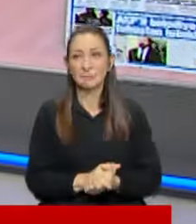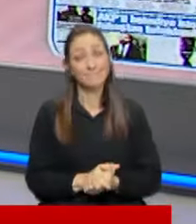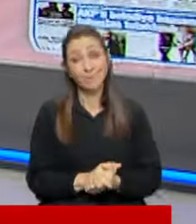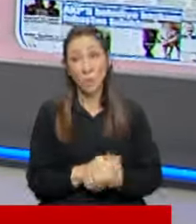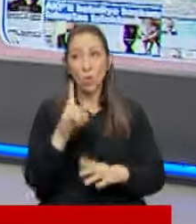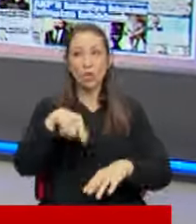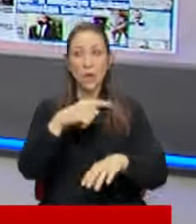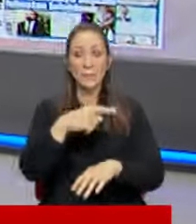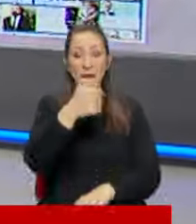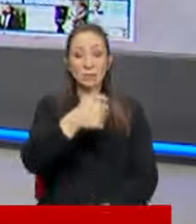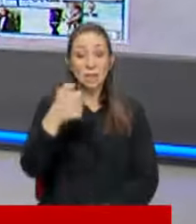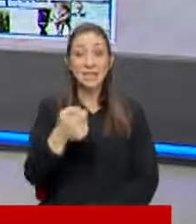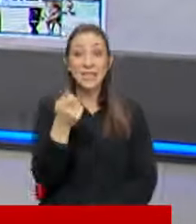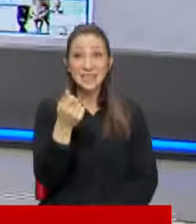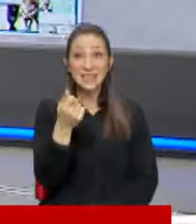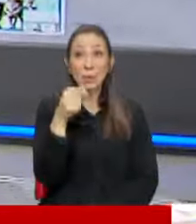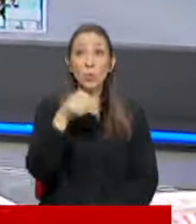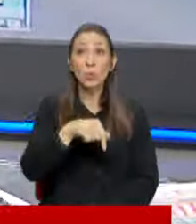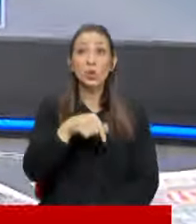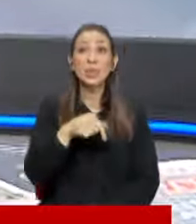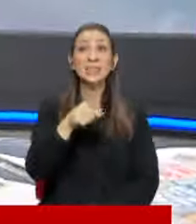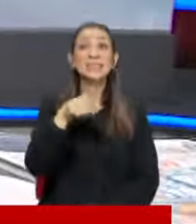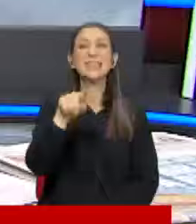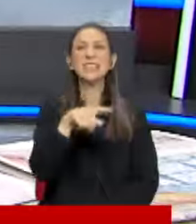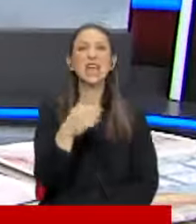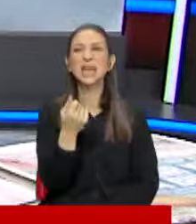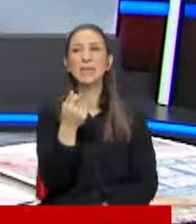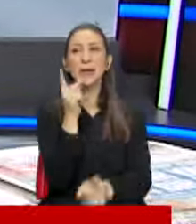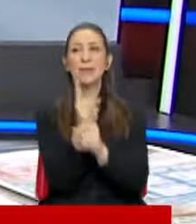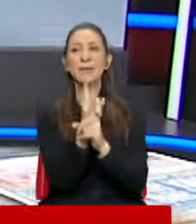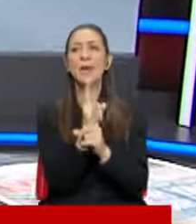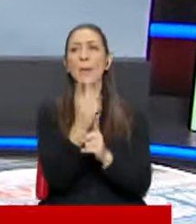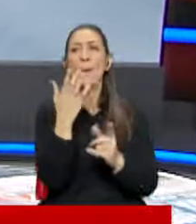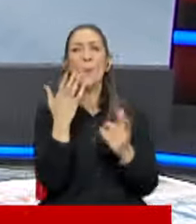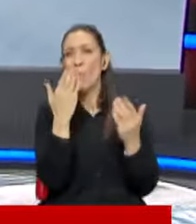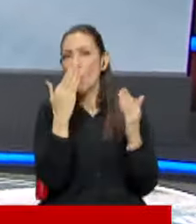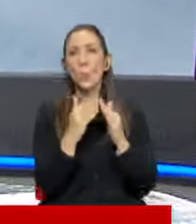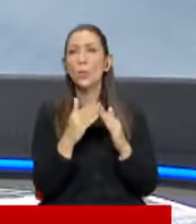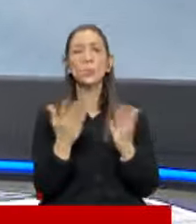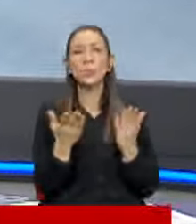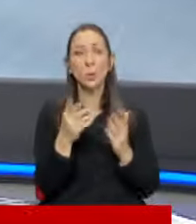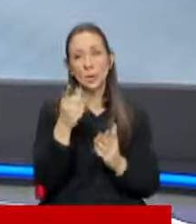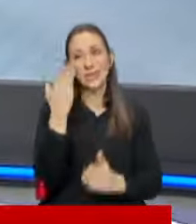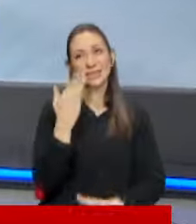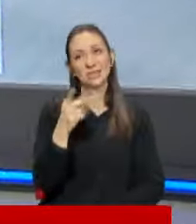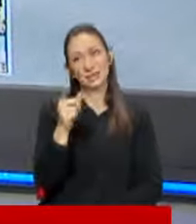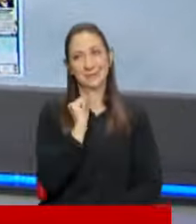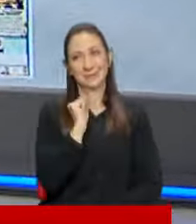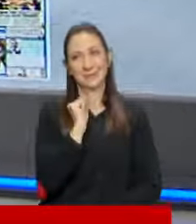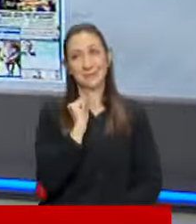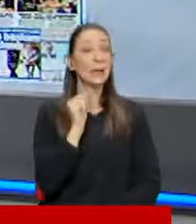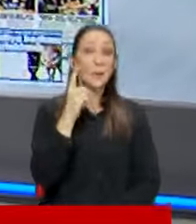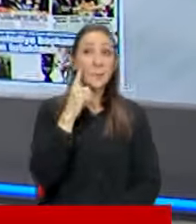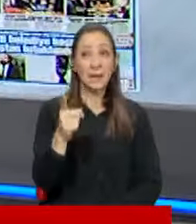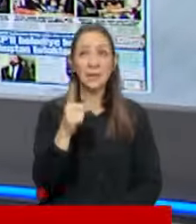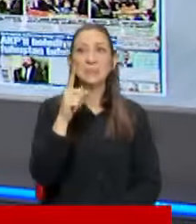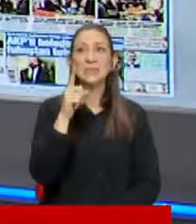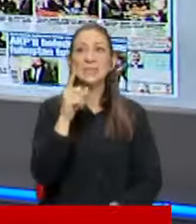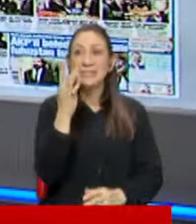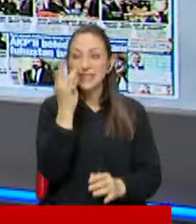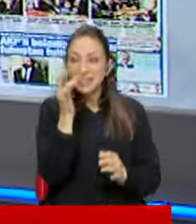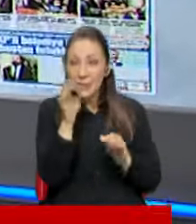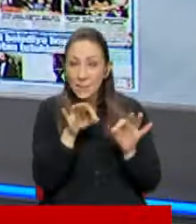o dönemin 66 lirası bugünün sizce kaç lirasına tekabül ediyor? Onu da izleyeceksiniz. Bakalım sinsi